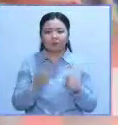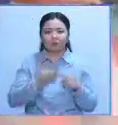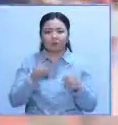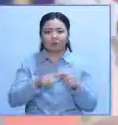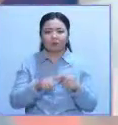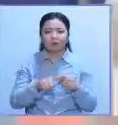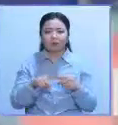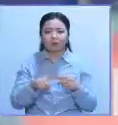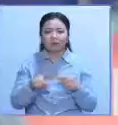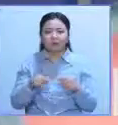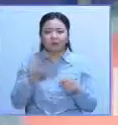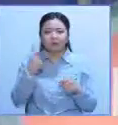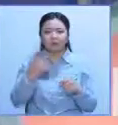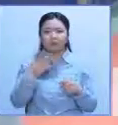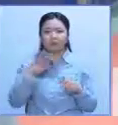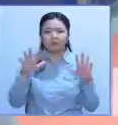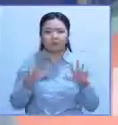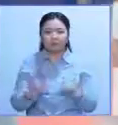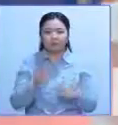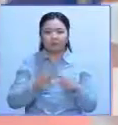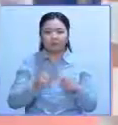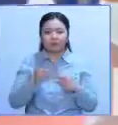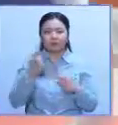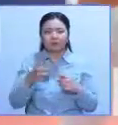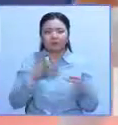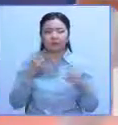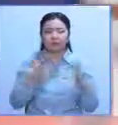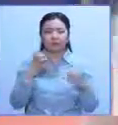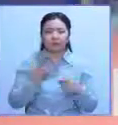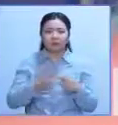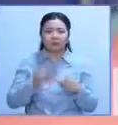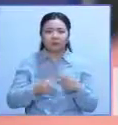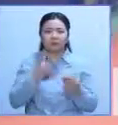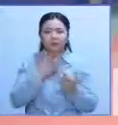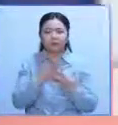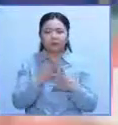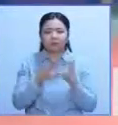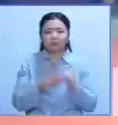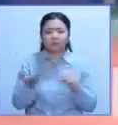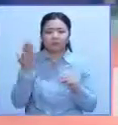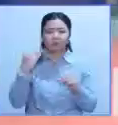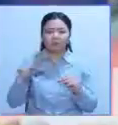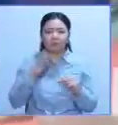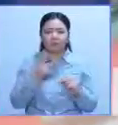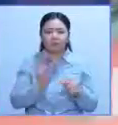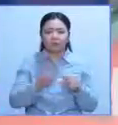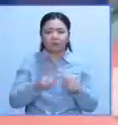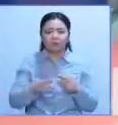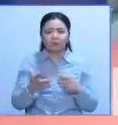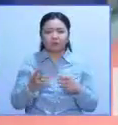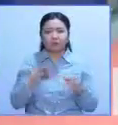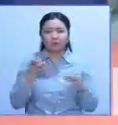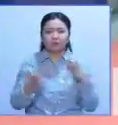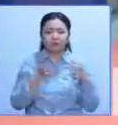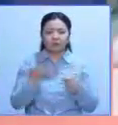по новому виду файтинг Найвазы мои не первые соревнования. Мен файтинг Найвазы деп аталатын джиу-джитсудың түрімен 6